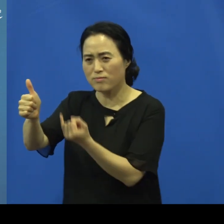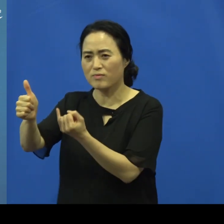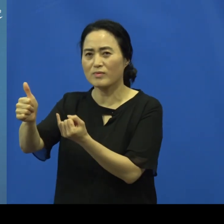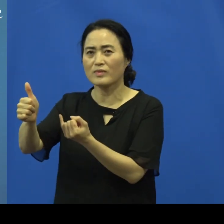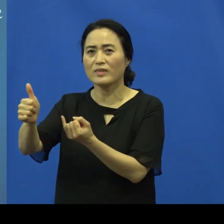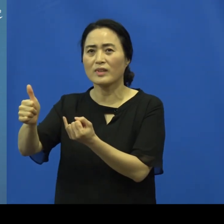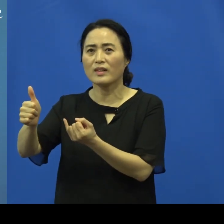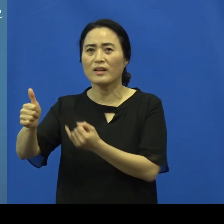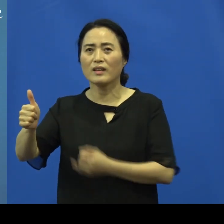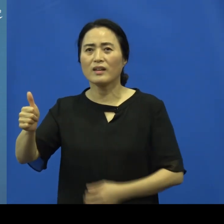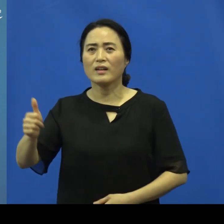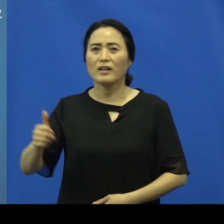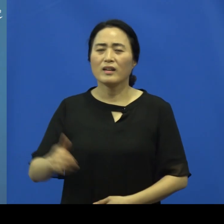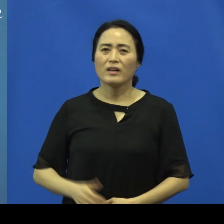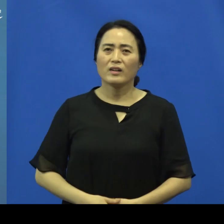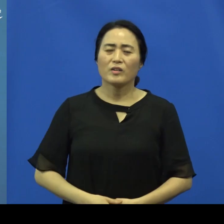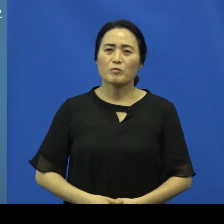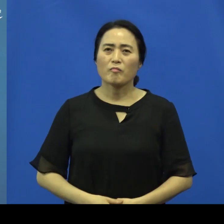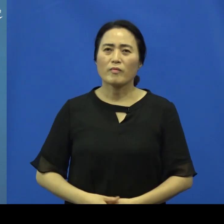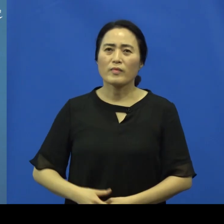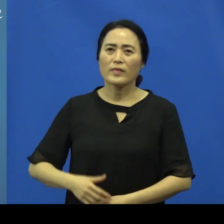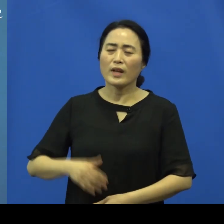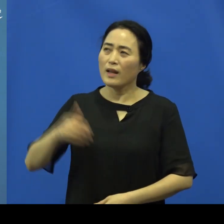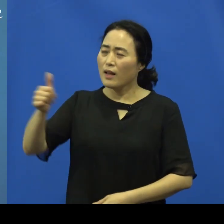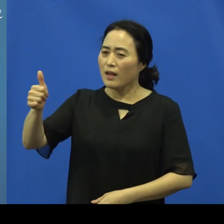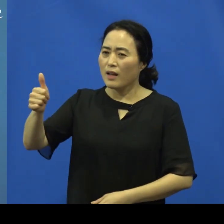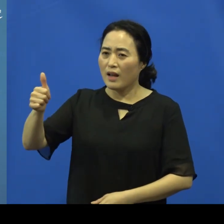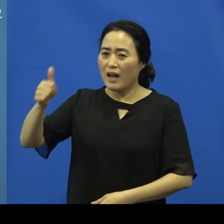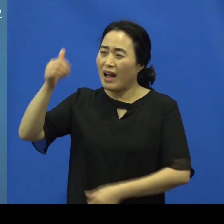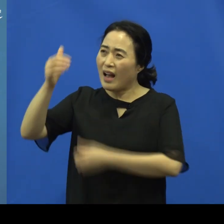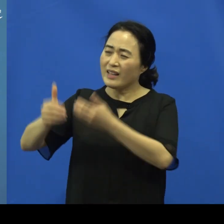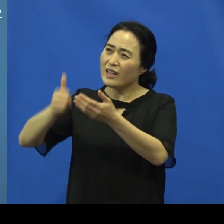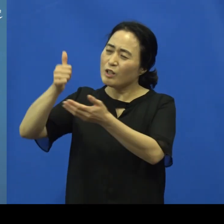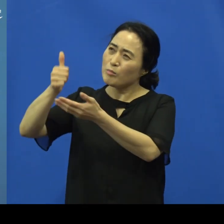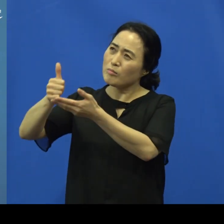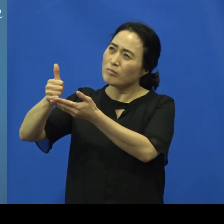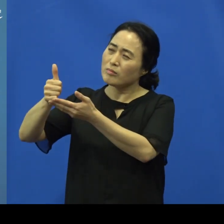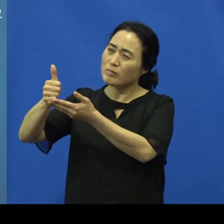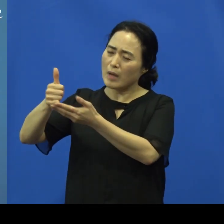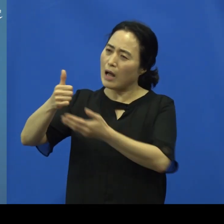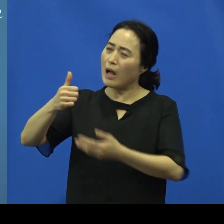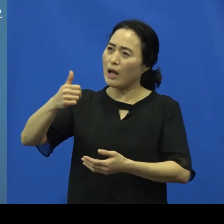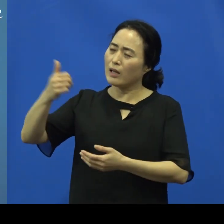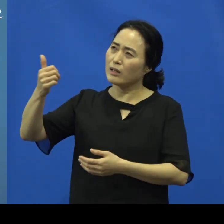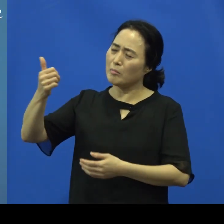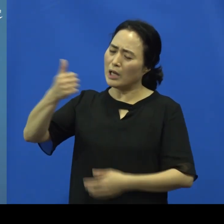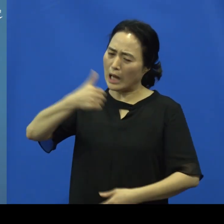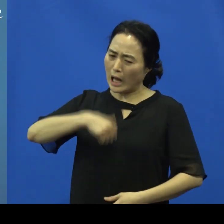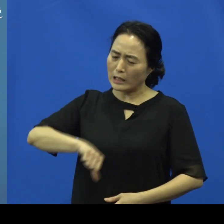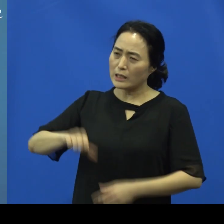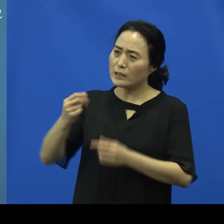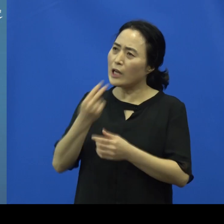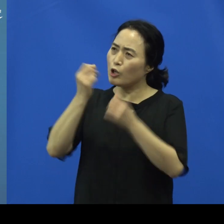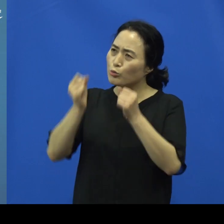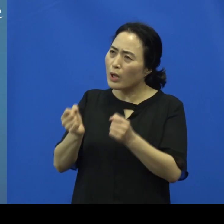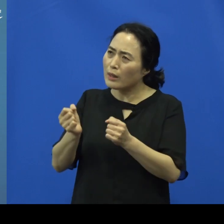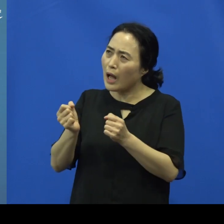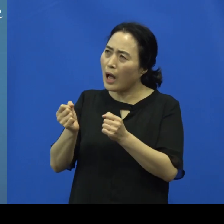그 여녀가 하나님으로부터 아들을 살려주실 것이라는 음성을 들었는지는 얘기를 하지 않아요, 성경은.